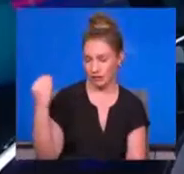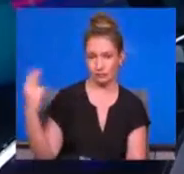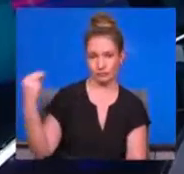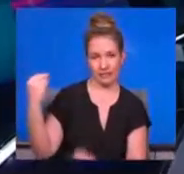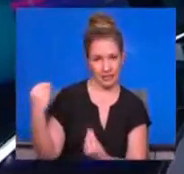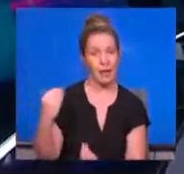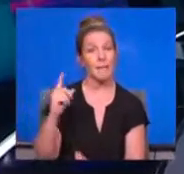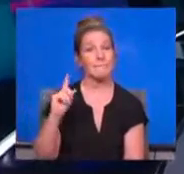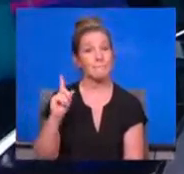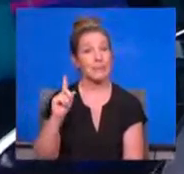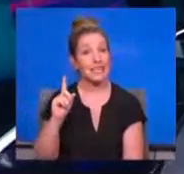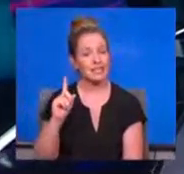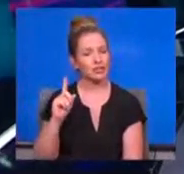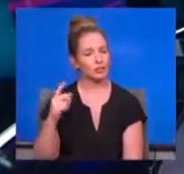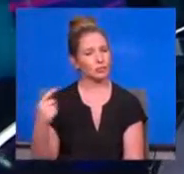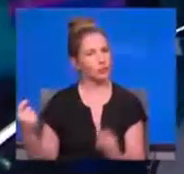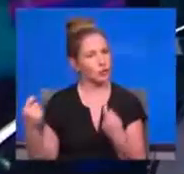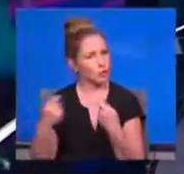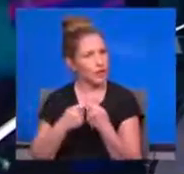מישהו פרטנר, לחבק אותו